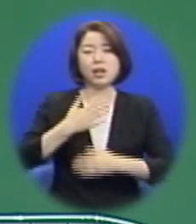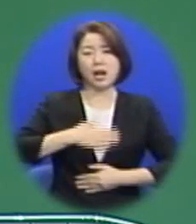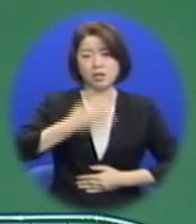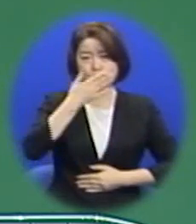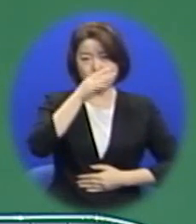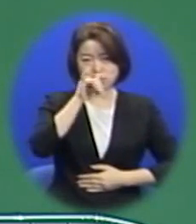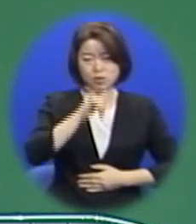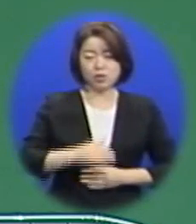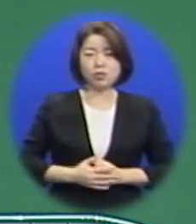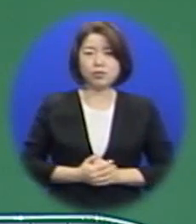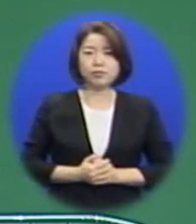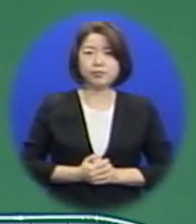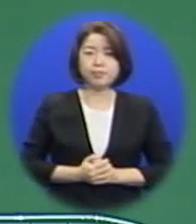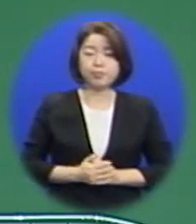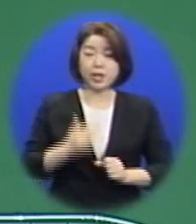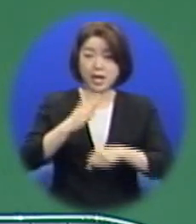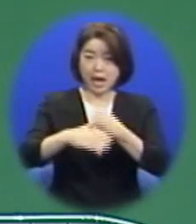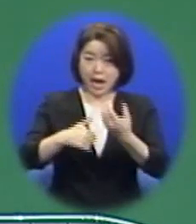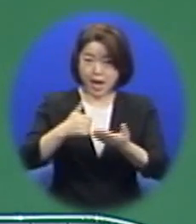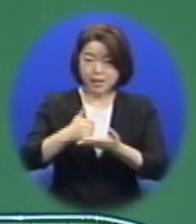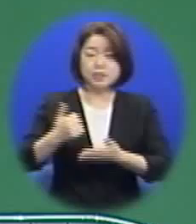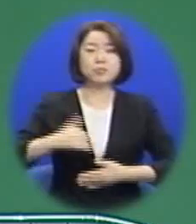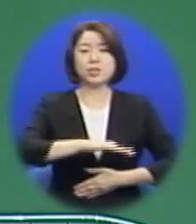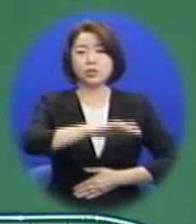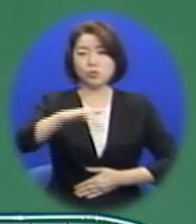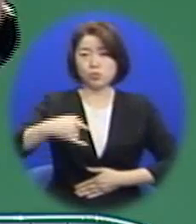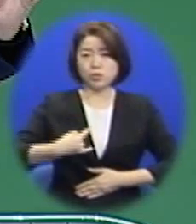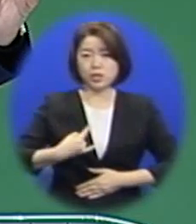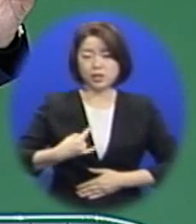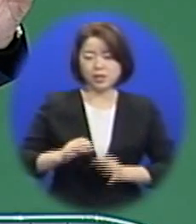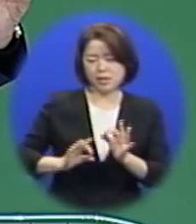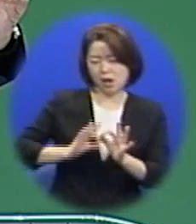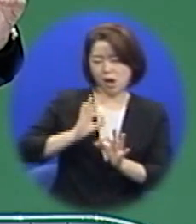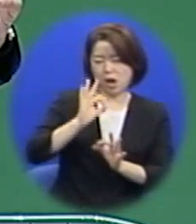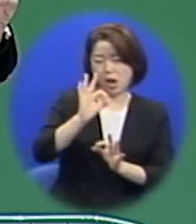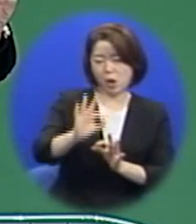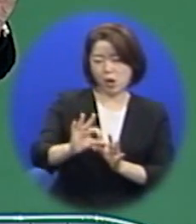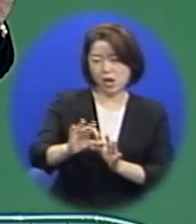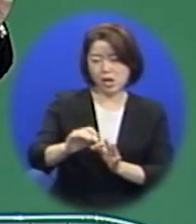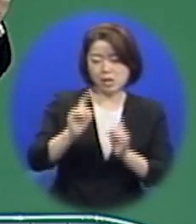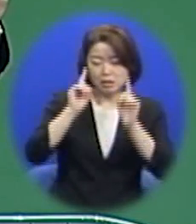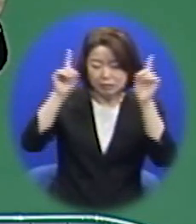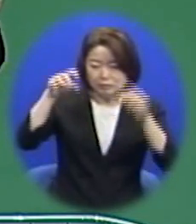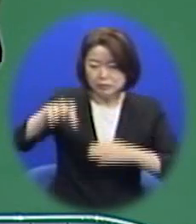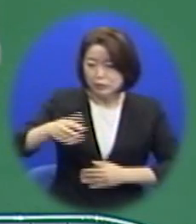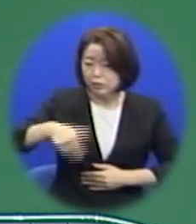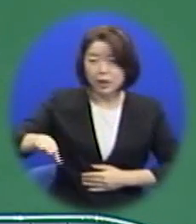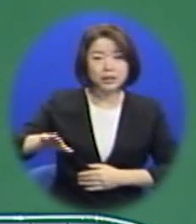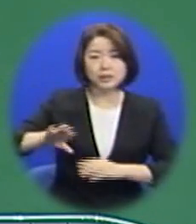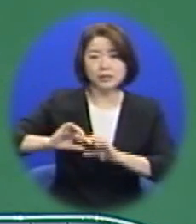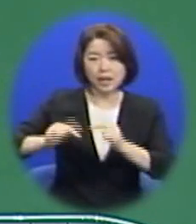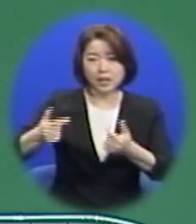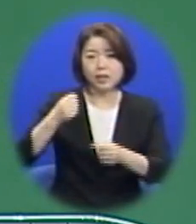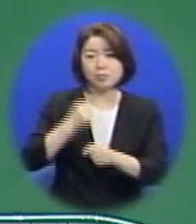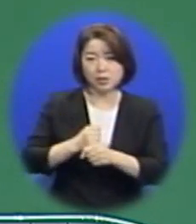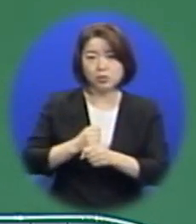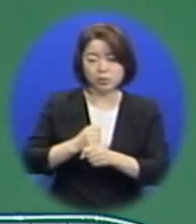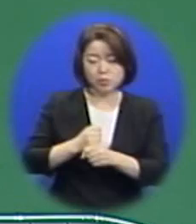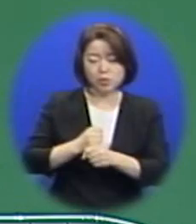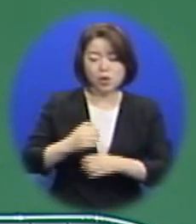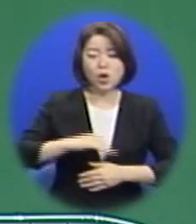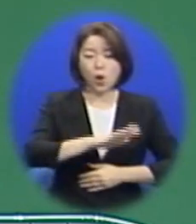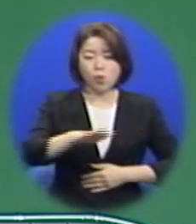됩니다. 하나님께서 우리를 영원히 지옥에 가게 하지 않으시고 우리가 지은